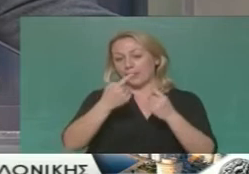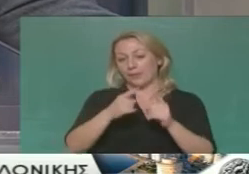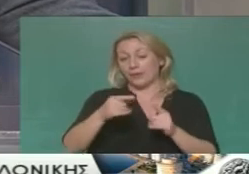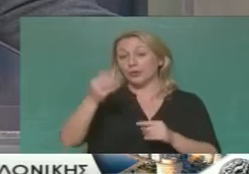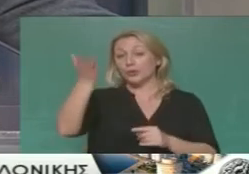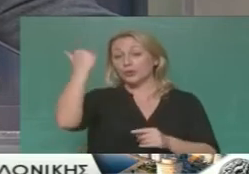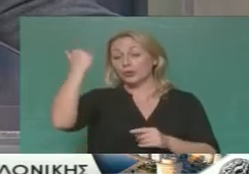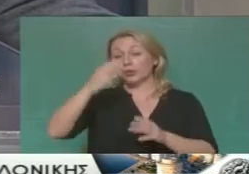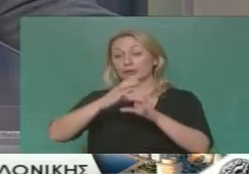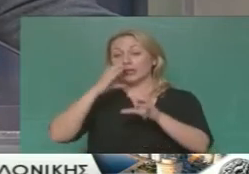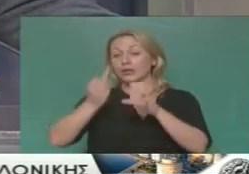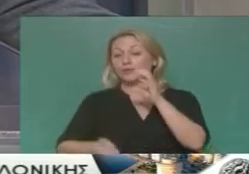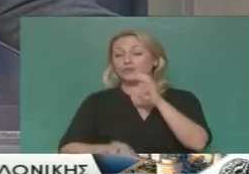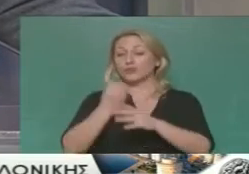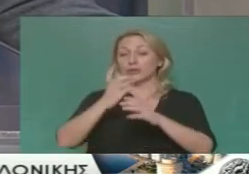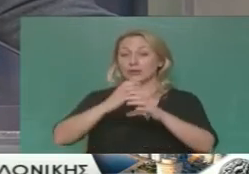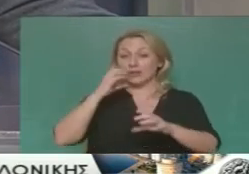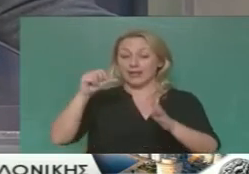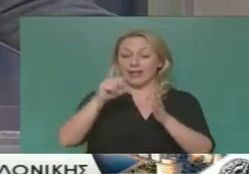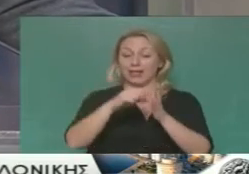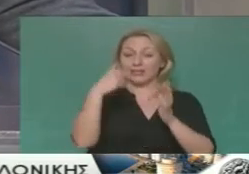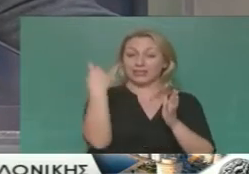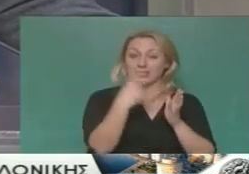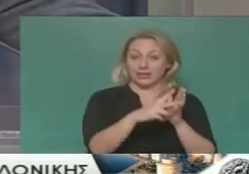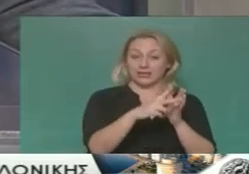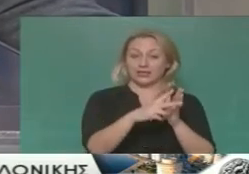όλος ο στόλος, όλος ο αστόλος της Αθήνας,